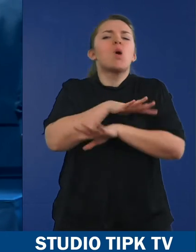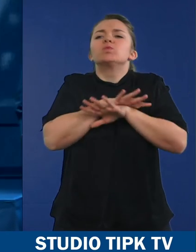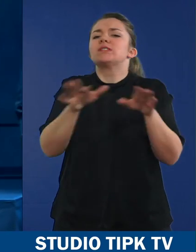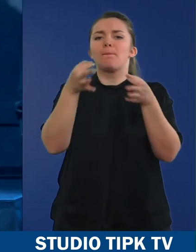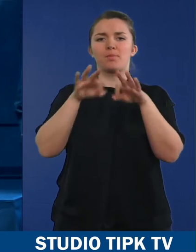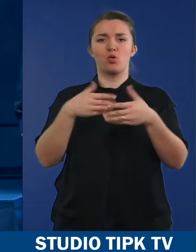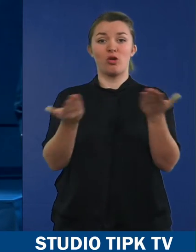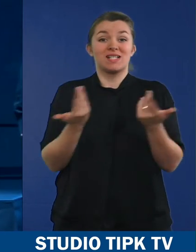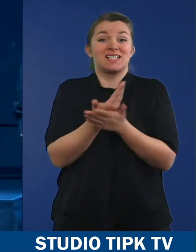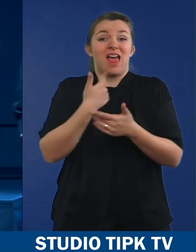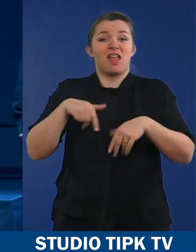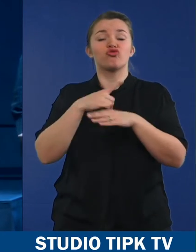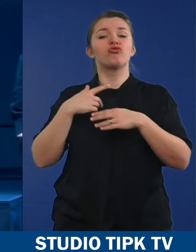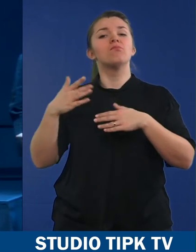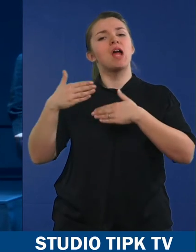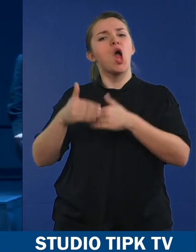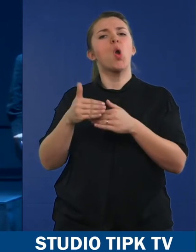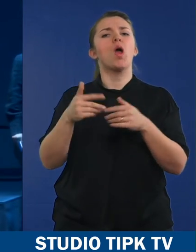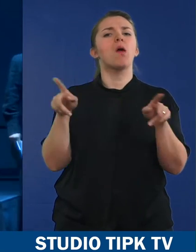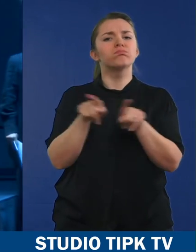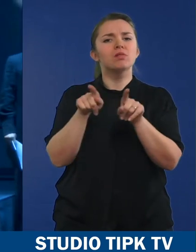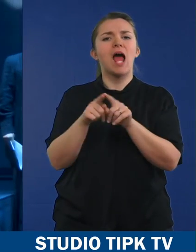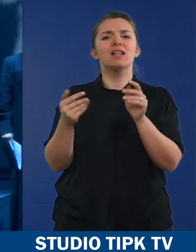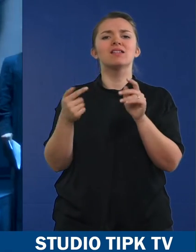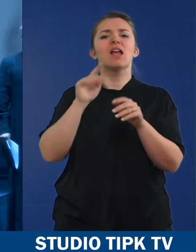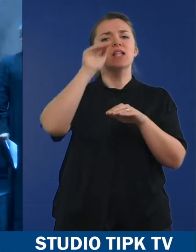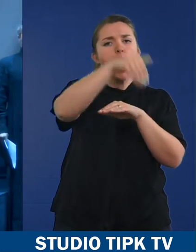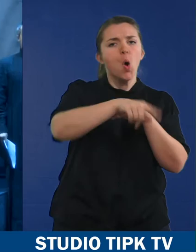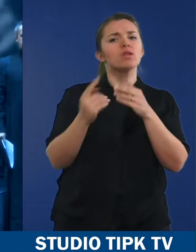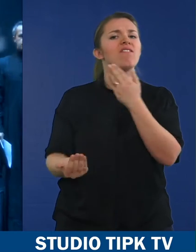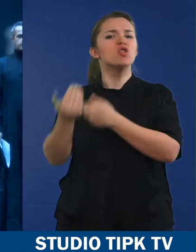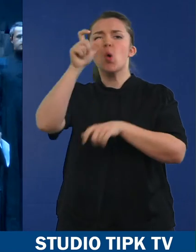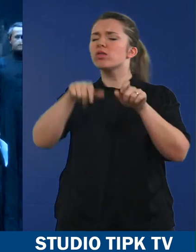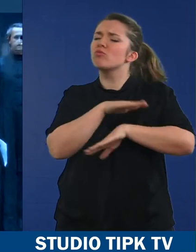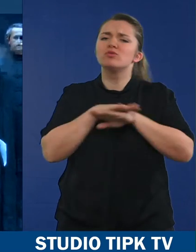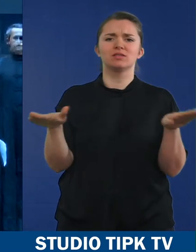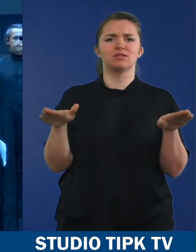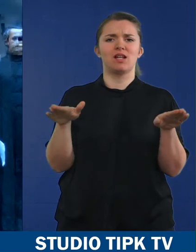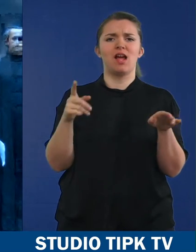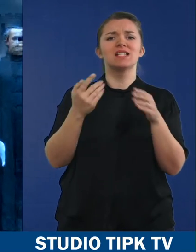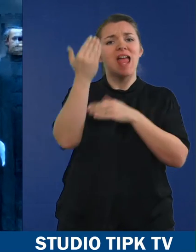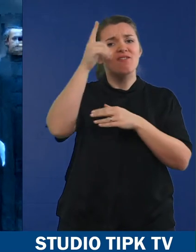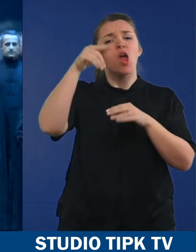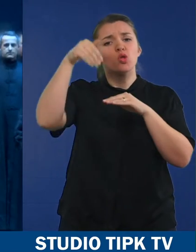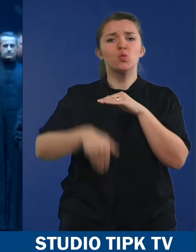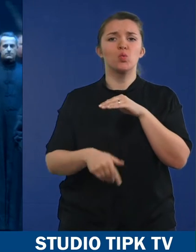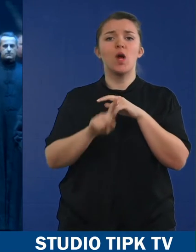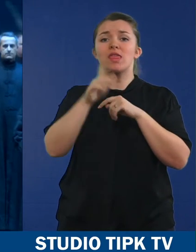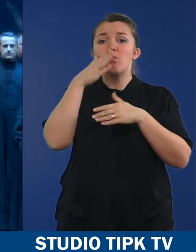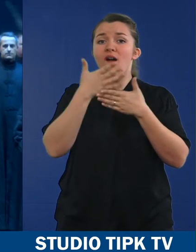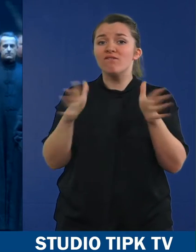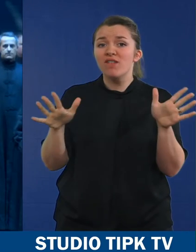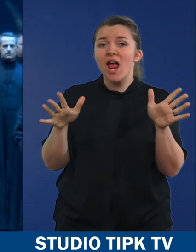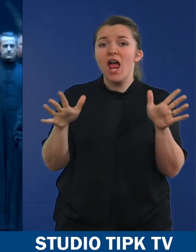Za brate naše rodne vse, zapadne in pa vzhodne vse. In severa in juga. Ne bo nas več